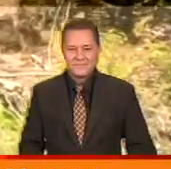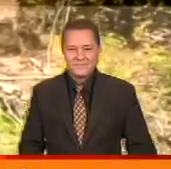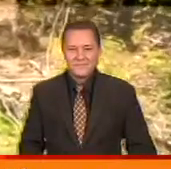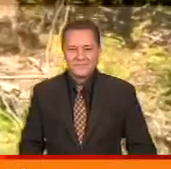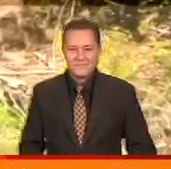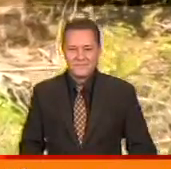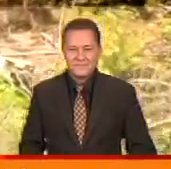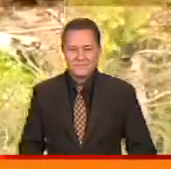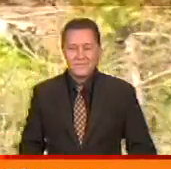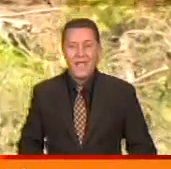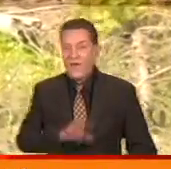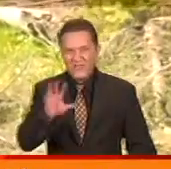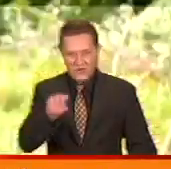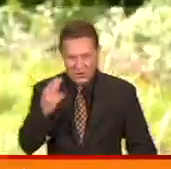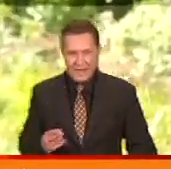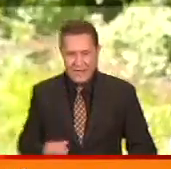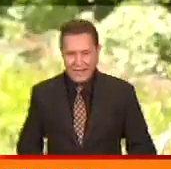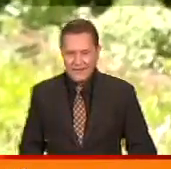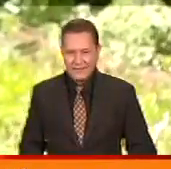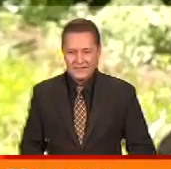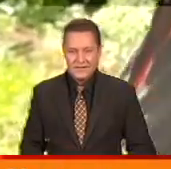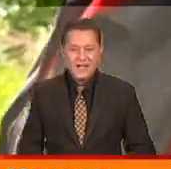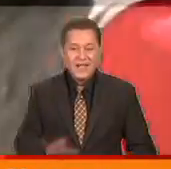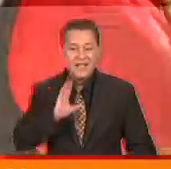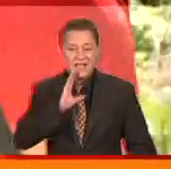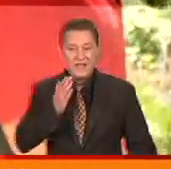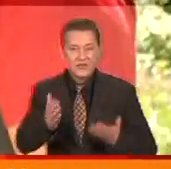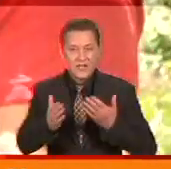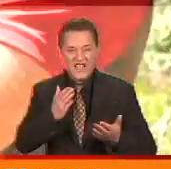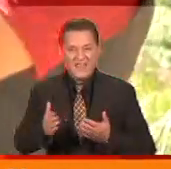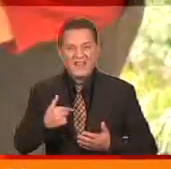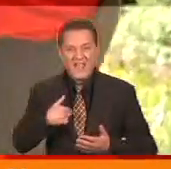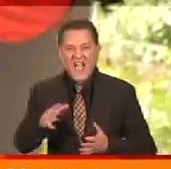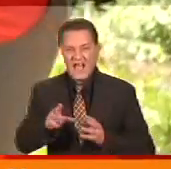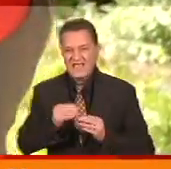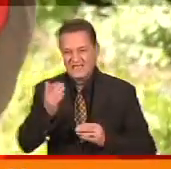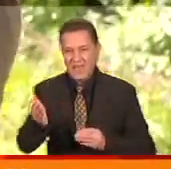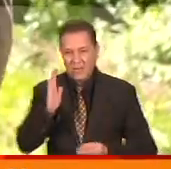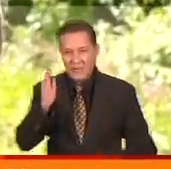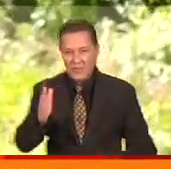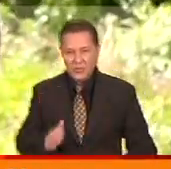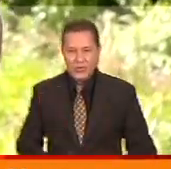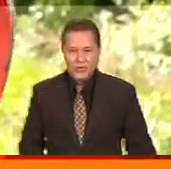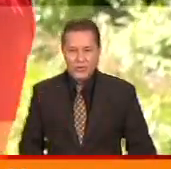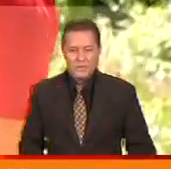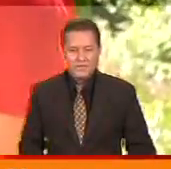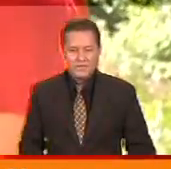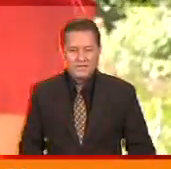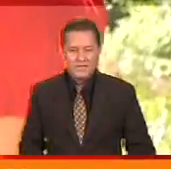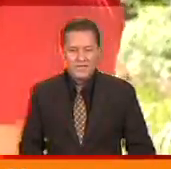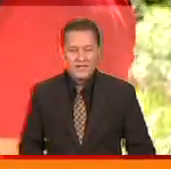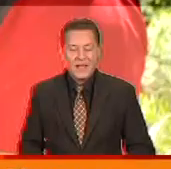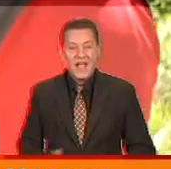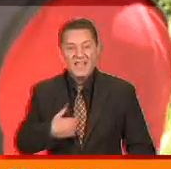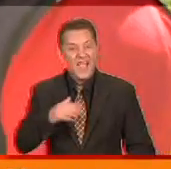Ти ціла, нога, рука, все ціле? Дівушка, мабуть, я з вами зараз буду. Тому що... Тому що я ще і